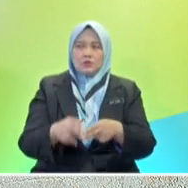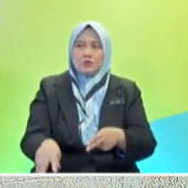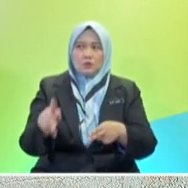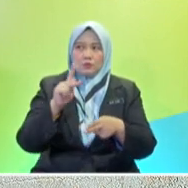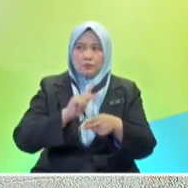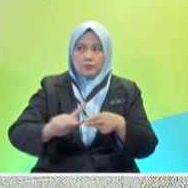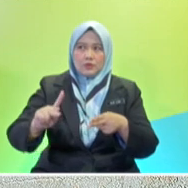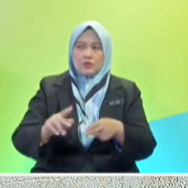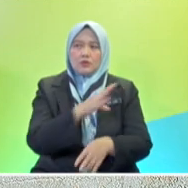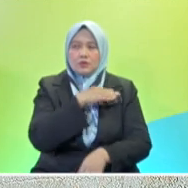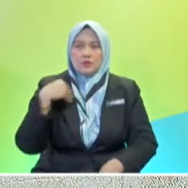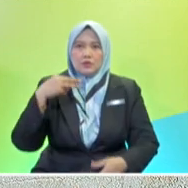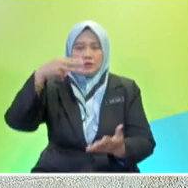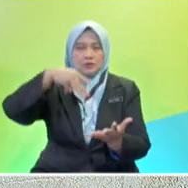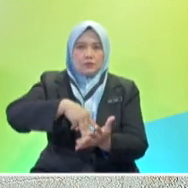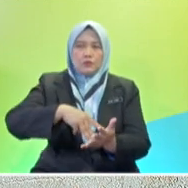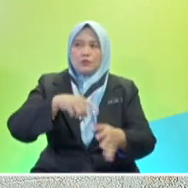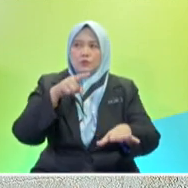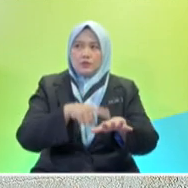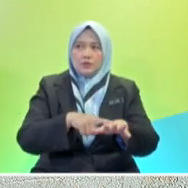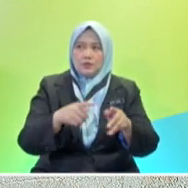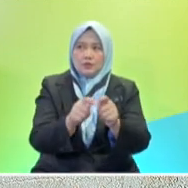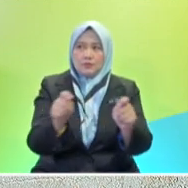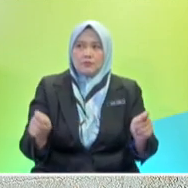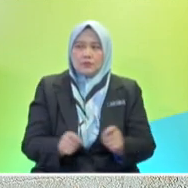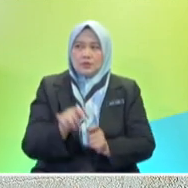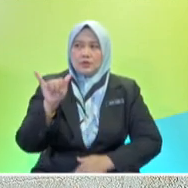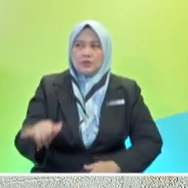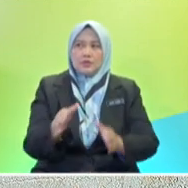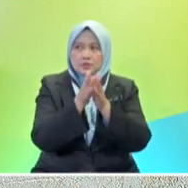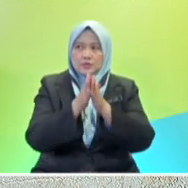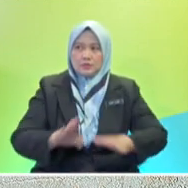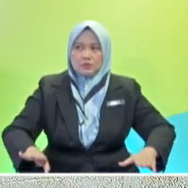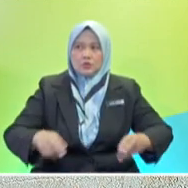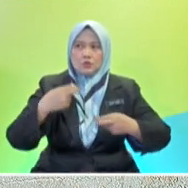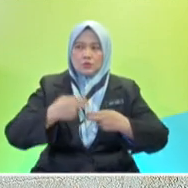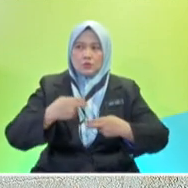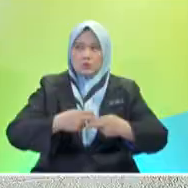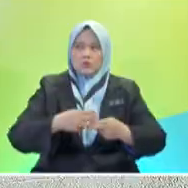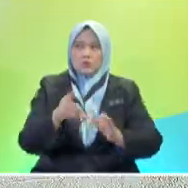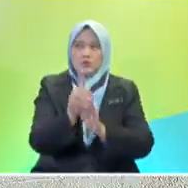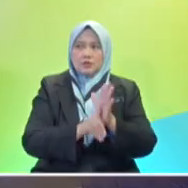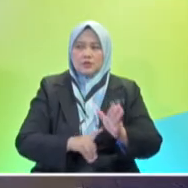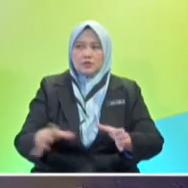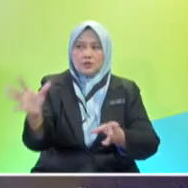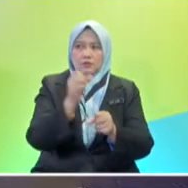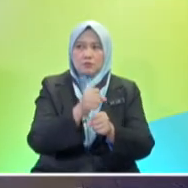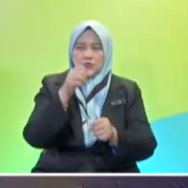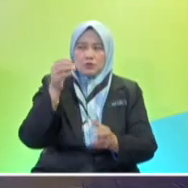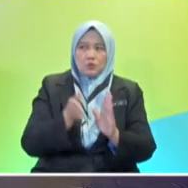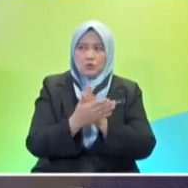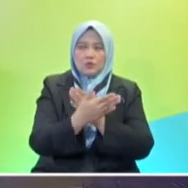di tempat yang selamat, sukar dicapai oleh kanak-kanak. Ya, tahniah